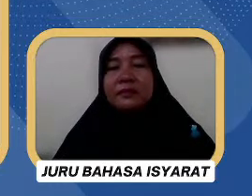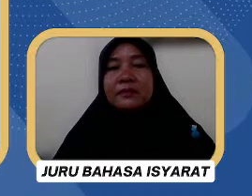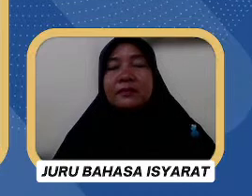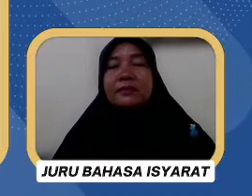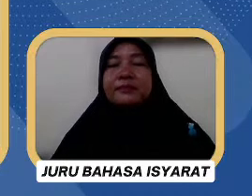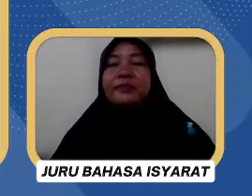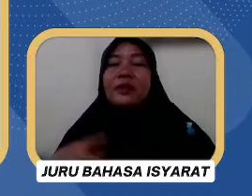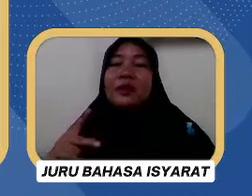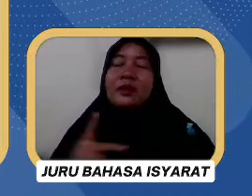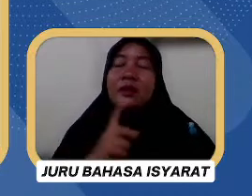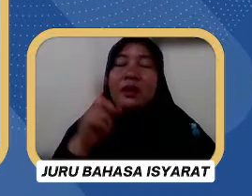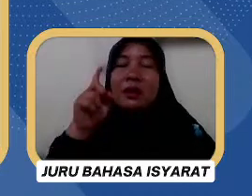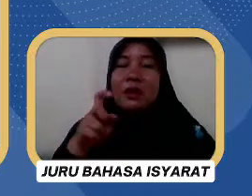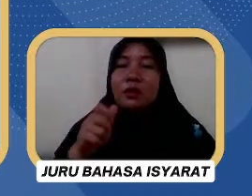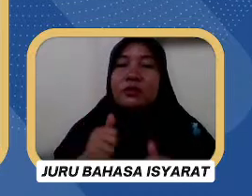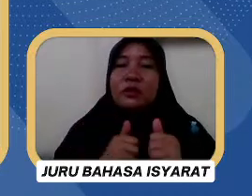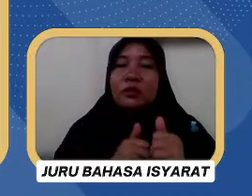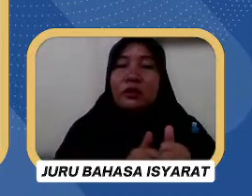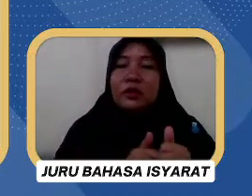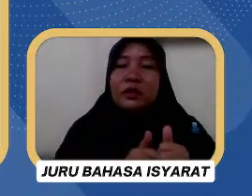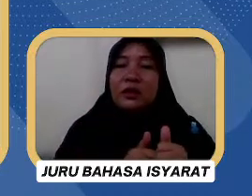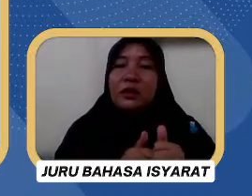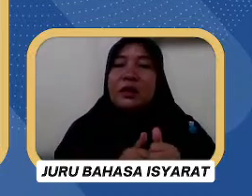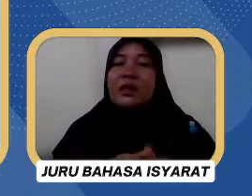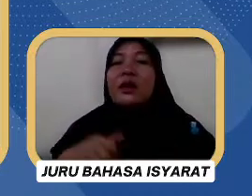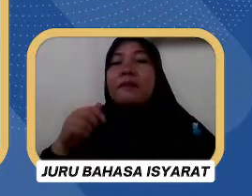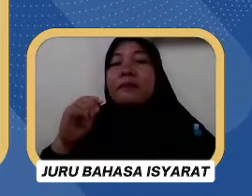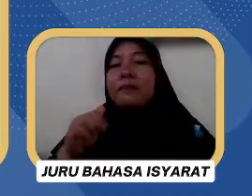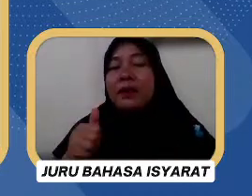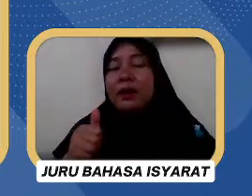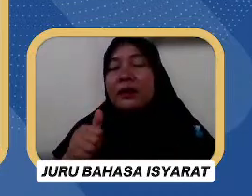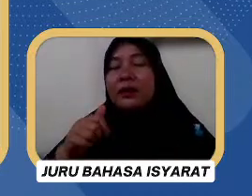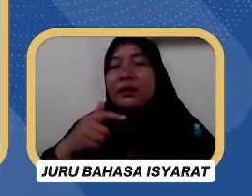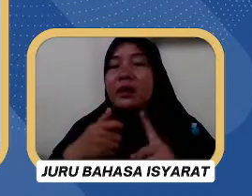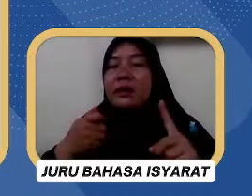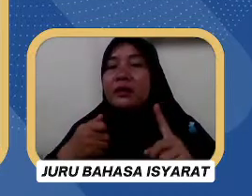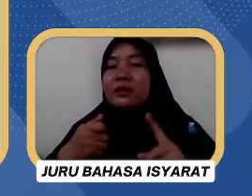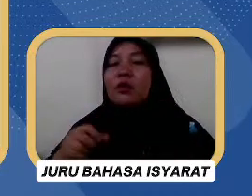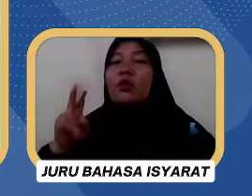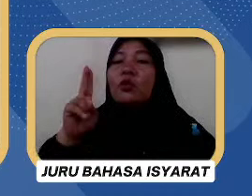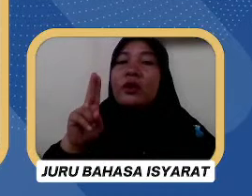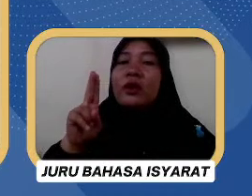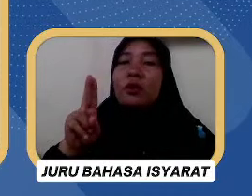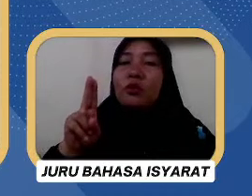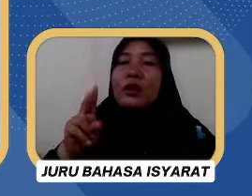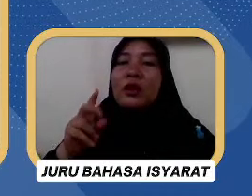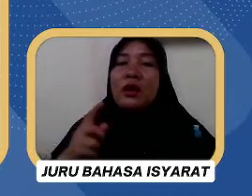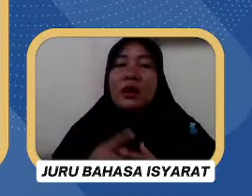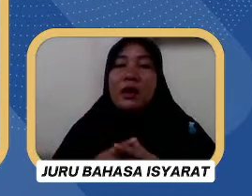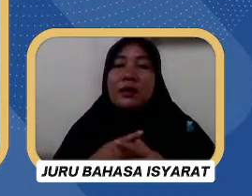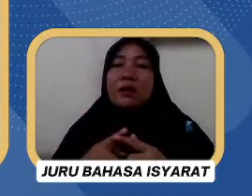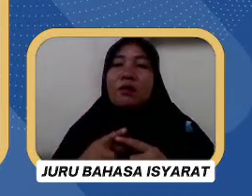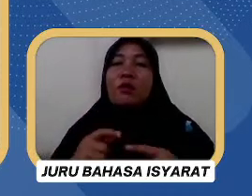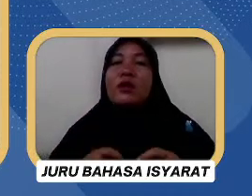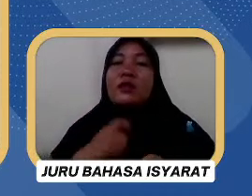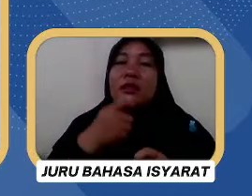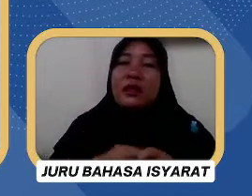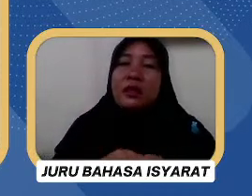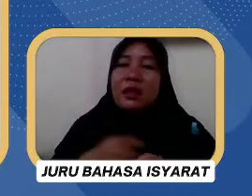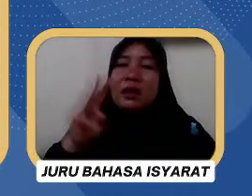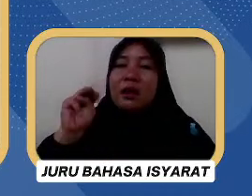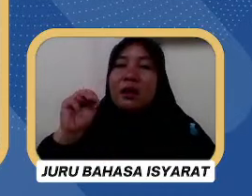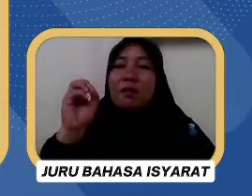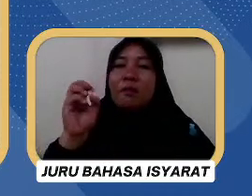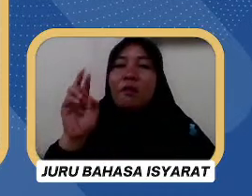perundang-undangan maupun moral yang ada di tengah masyarakat tentang kesusilaan, sopan santun, dan lain sebagainya. Hal baik dan benar inilah